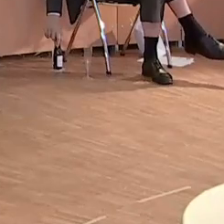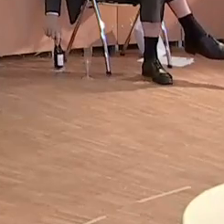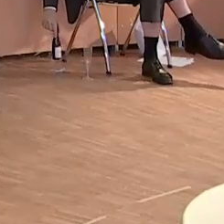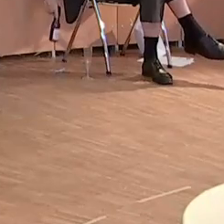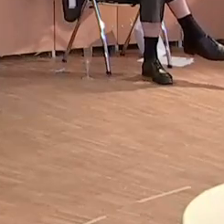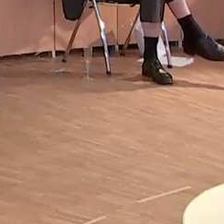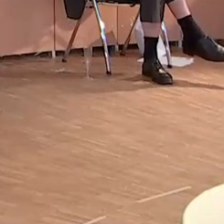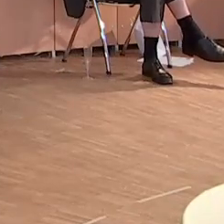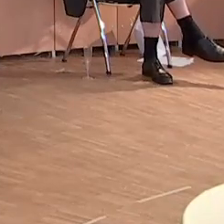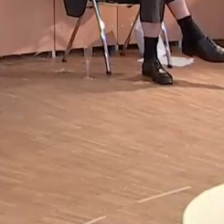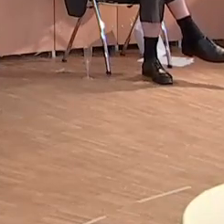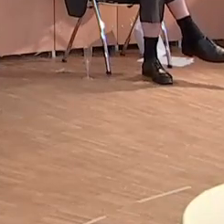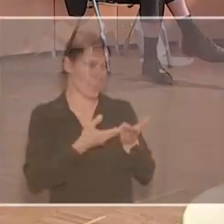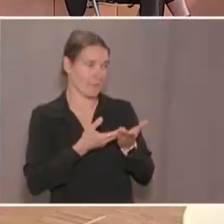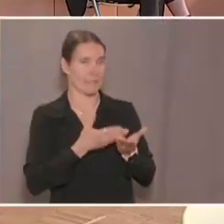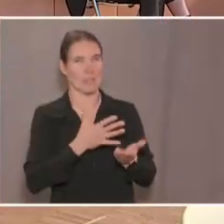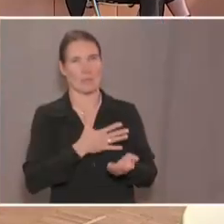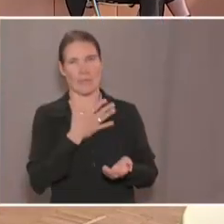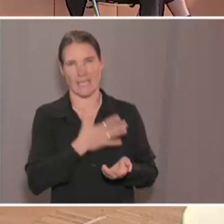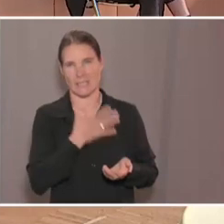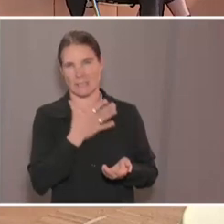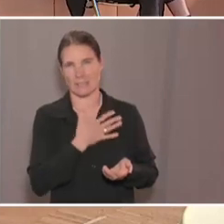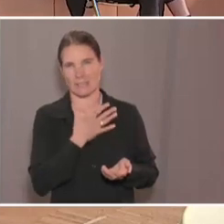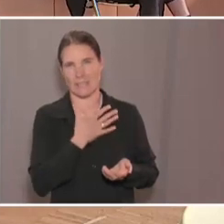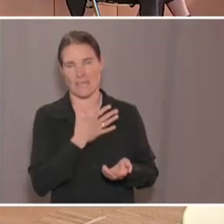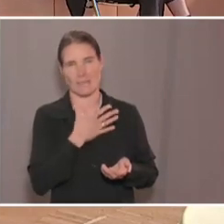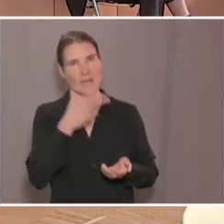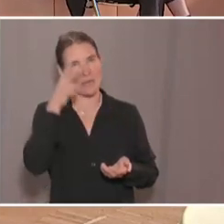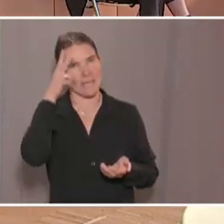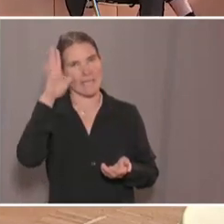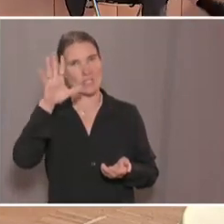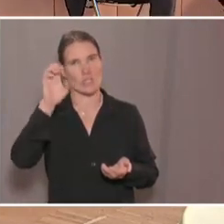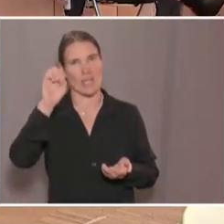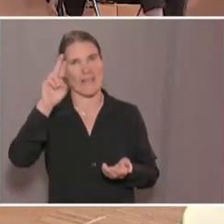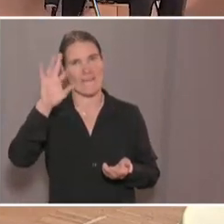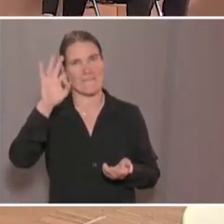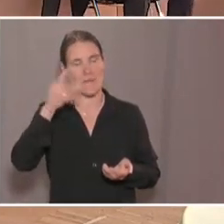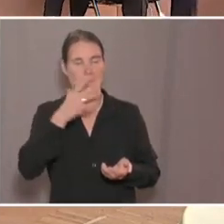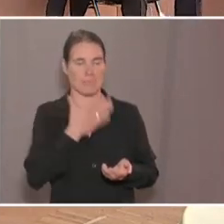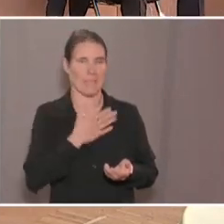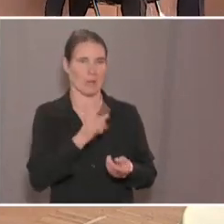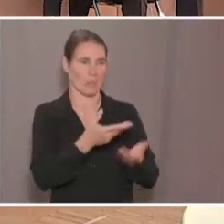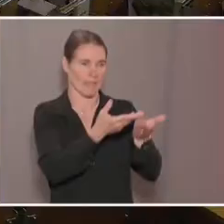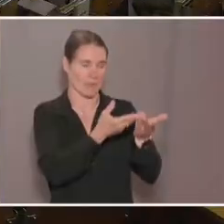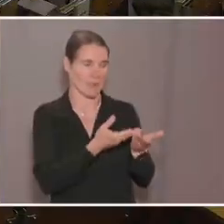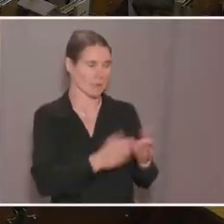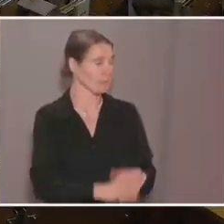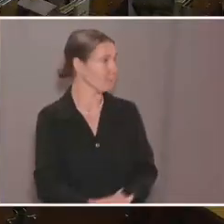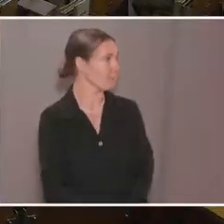nach vorne. Und es mag etwas überraschend für Sie kommen, aber auch Herr Scherf, wir würden Sie gerne auch nach vorne bitten. Und